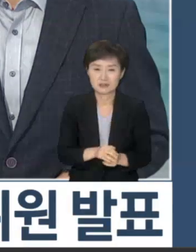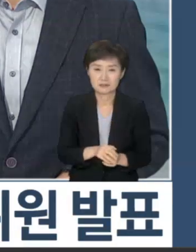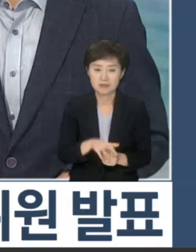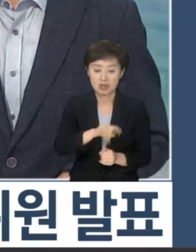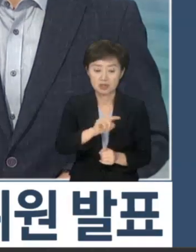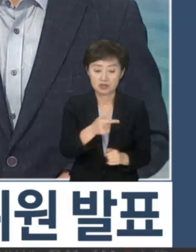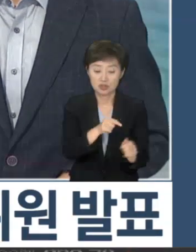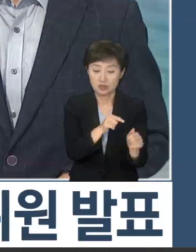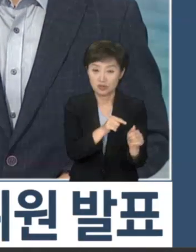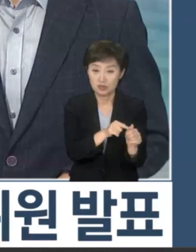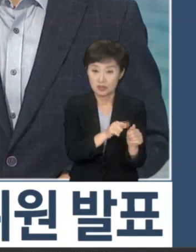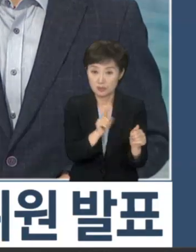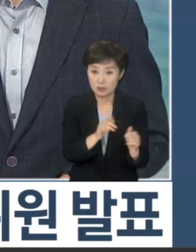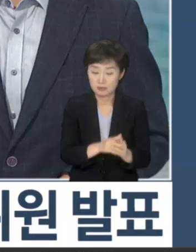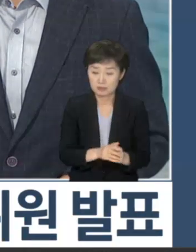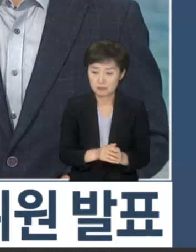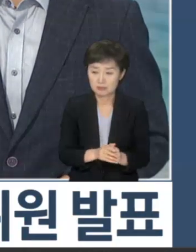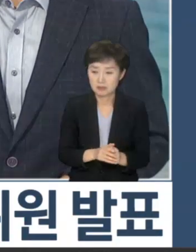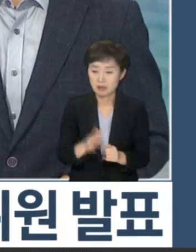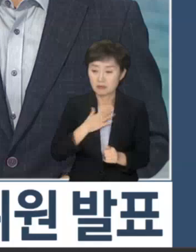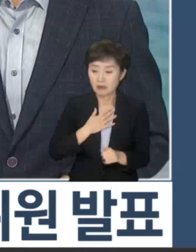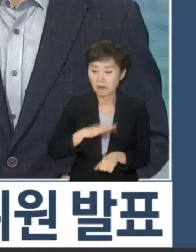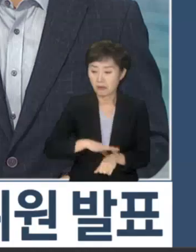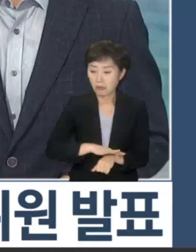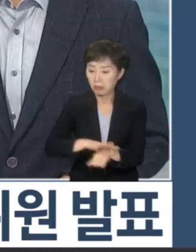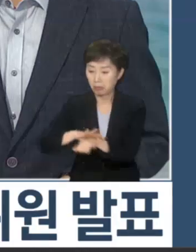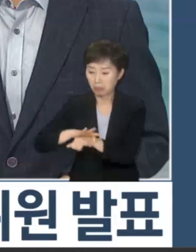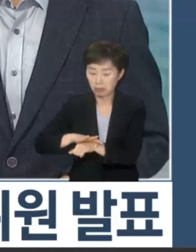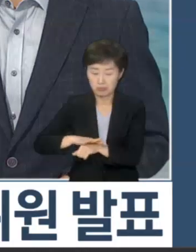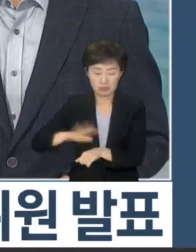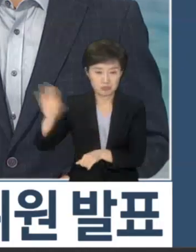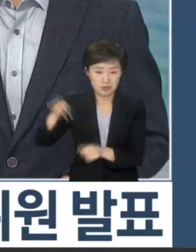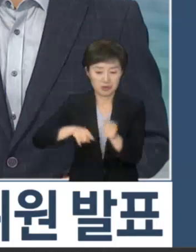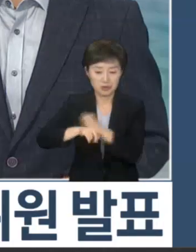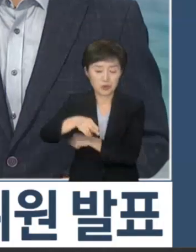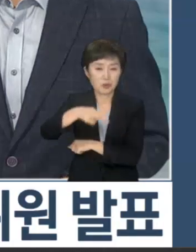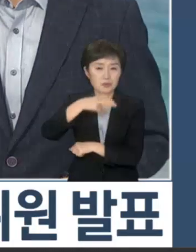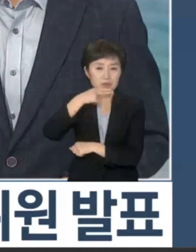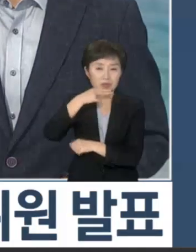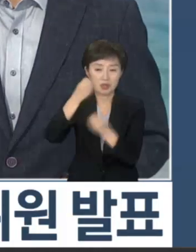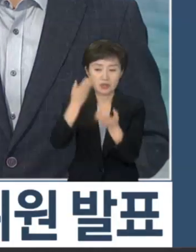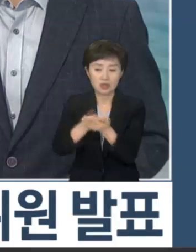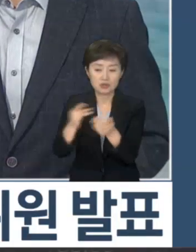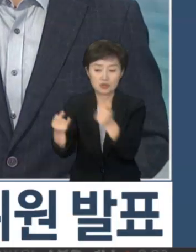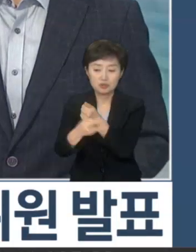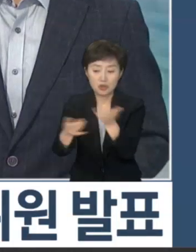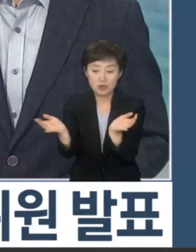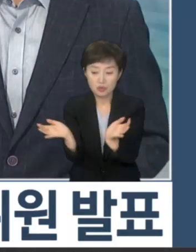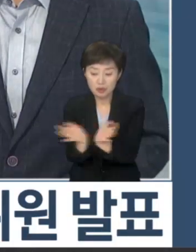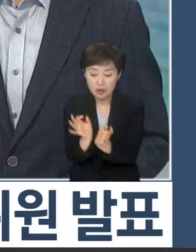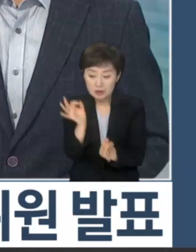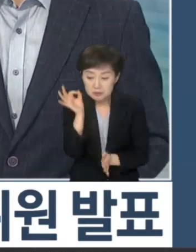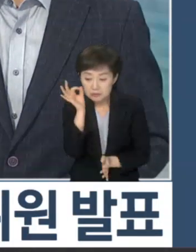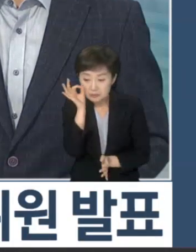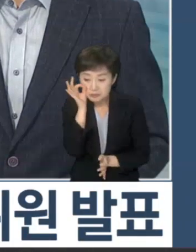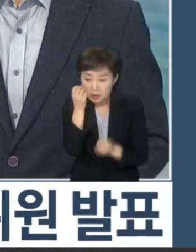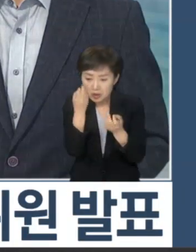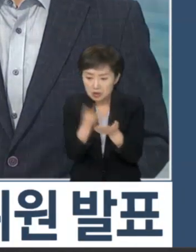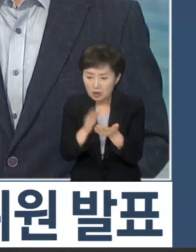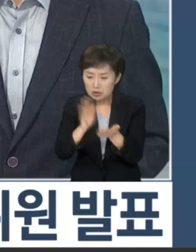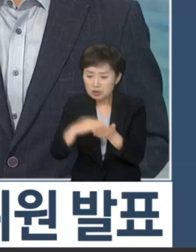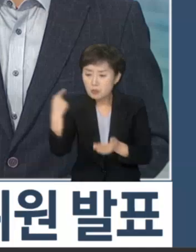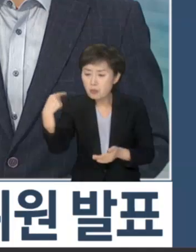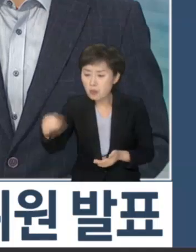씨 같은 경우에는 내가 거기서 들러리 역할을 할 이유가 없다. 혁신위원이 위원회가 혁신에 어떤 역할을